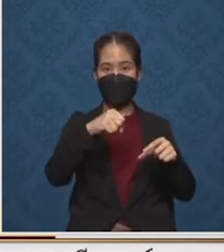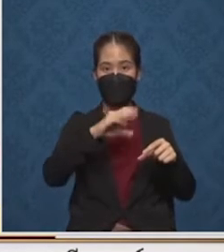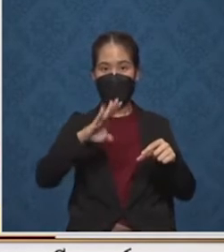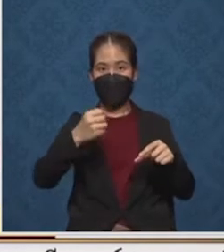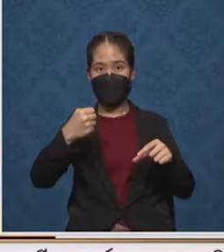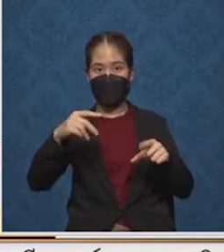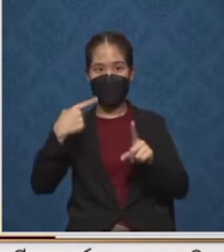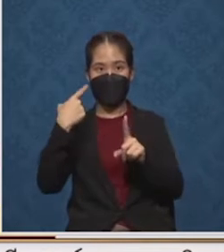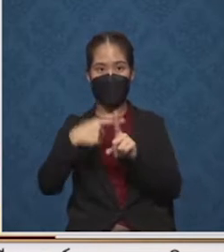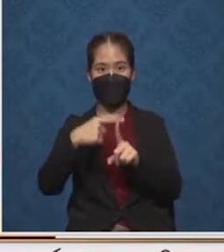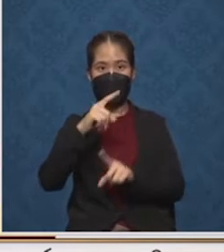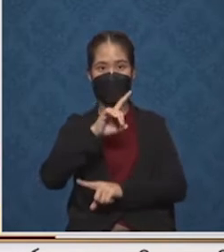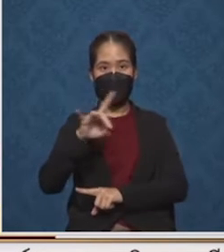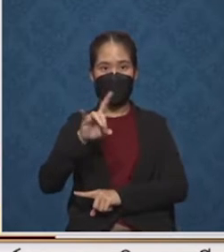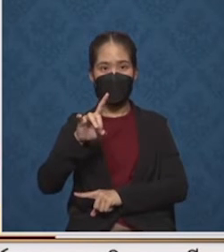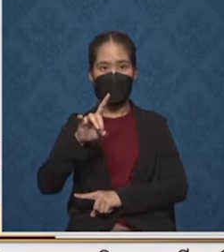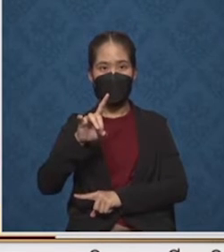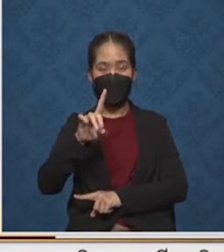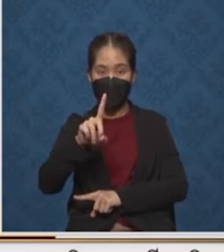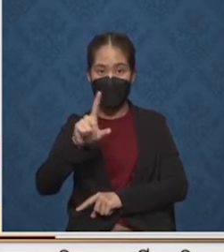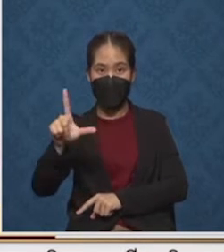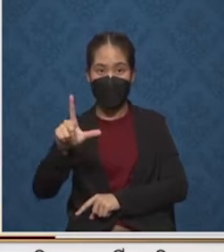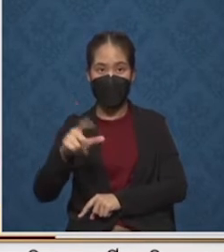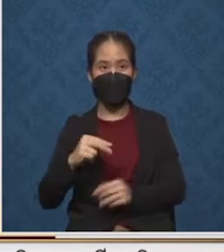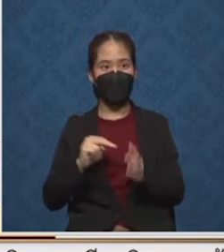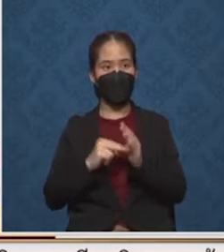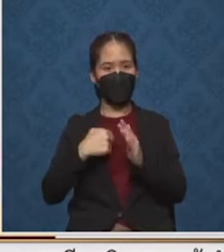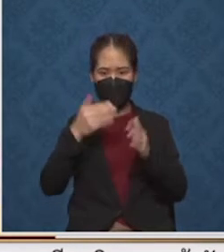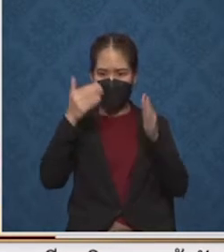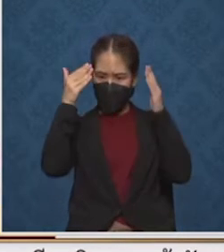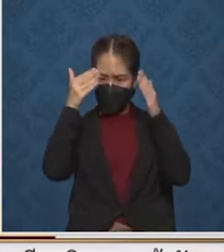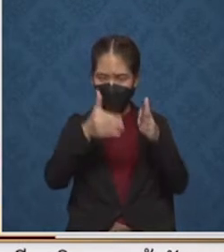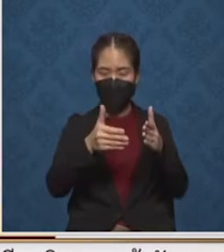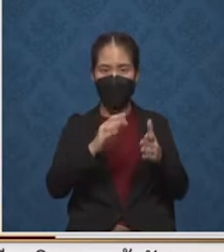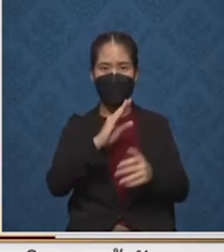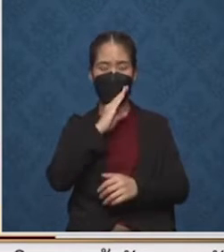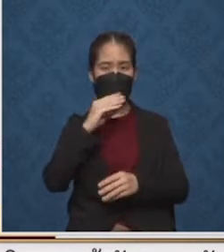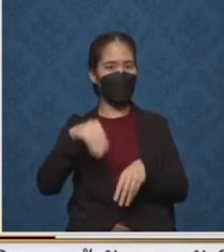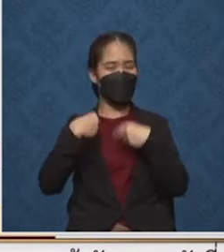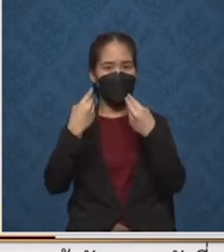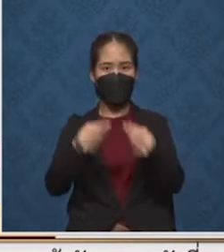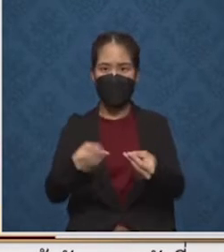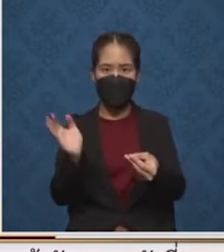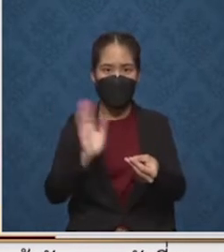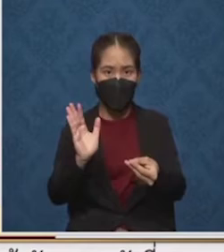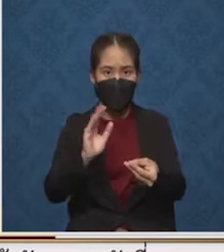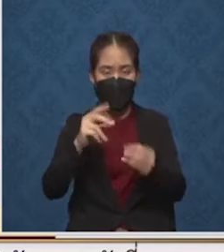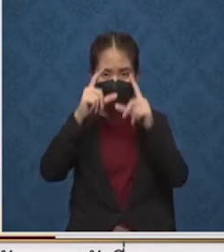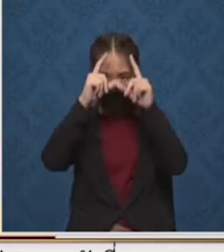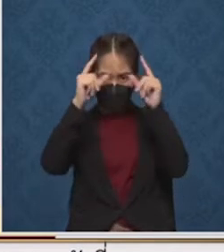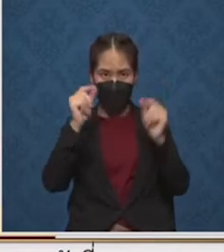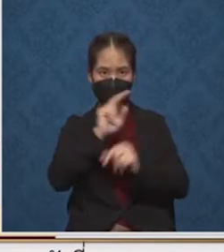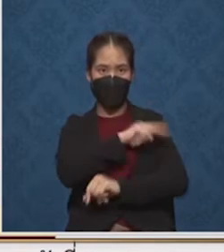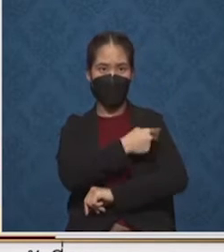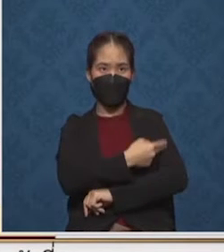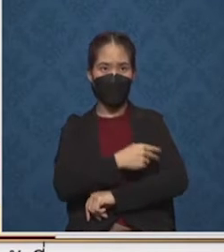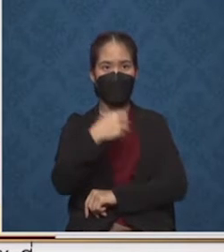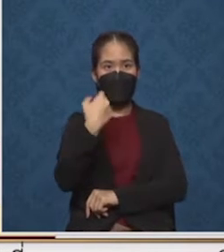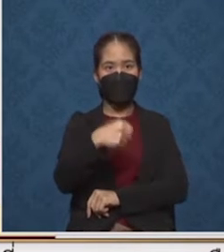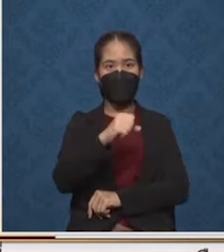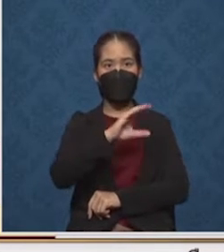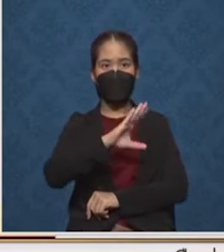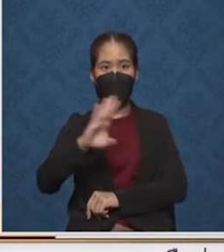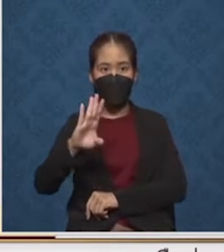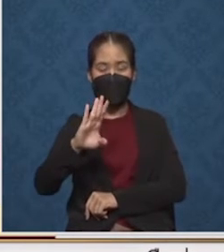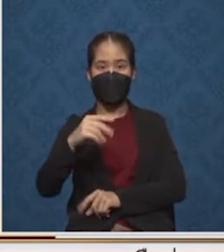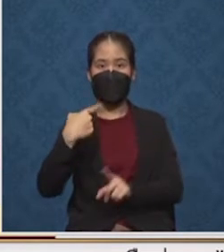ล้านขอไปด้วยนะทำงานนี่เคยเจตนารมณ์จะบิดเบือนไม่ได้ถ้าไม่ให้กับบุคลากรและหน่วยงานทางการแพทย์การสุดมี 10บาทต่อชุด